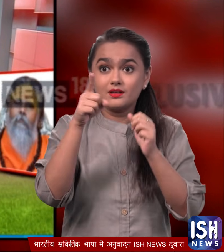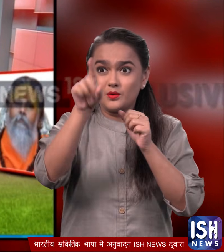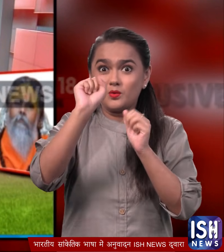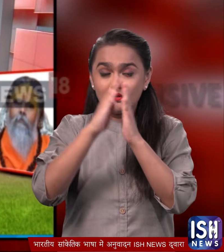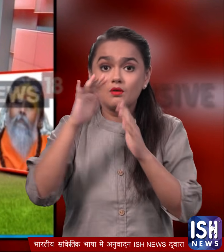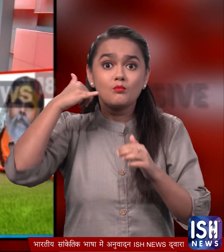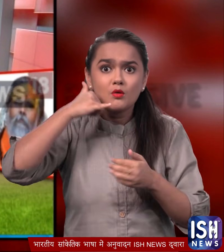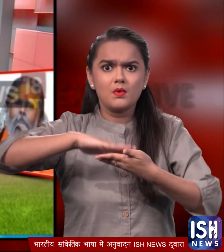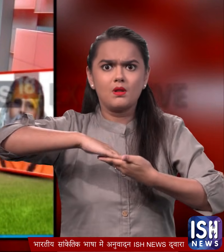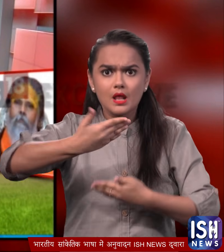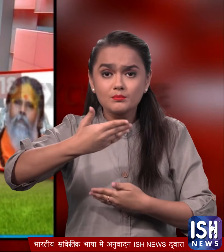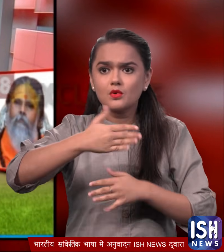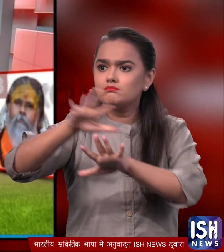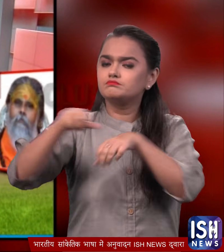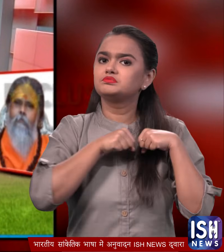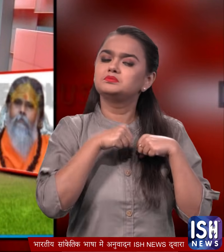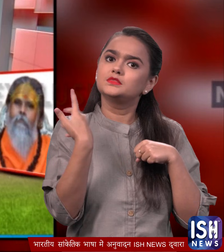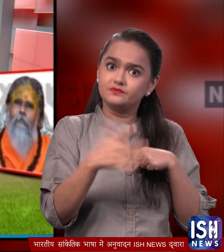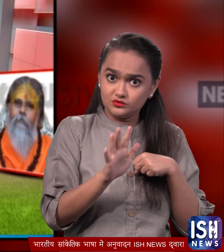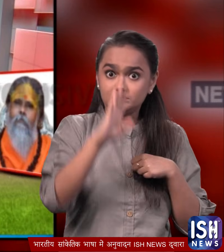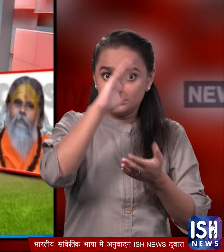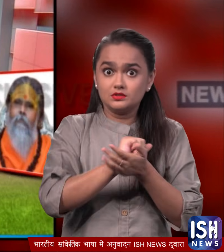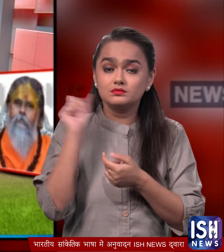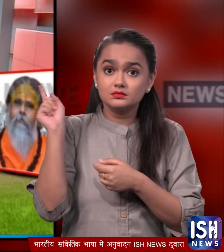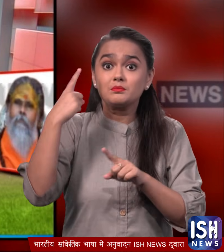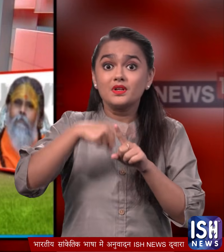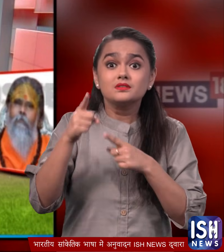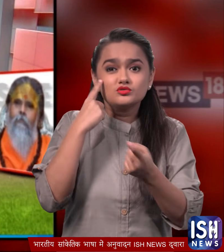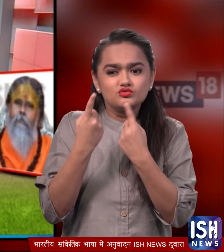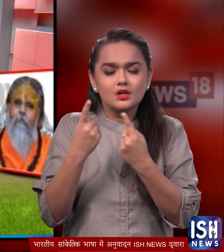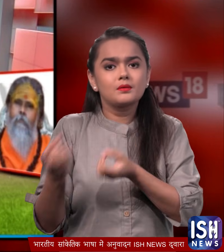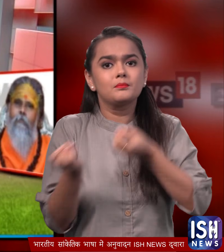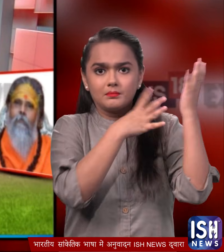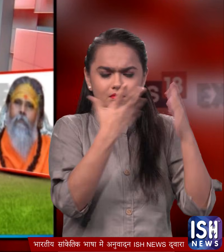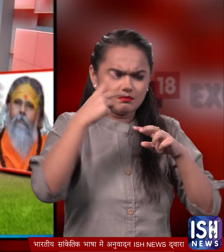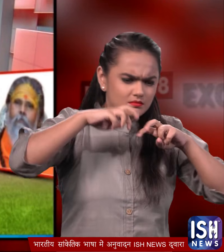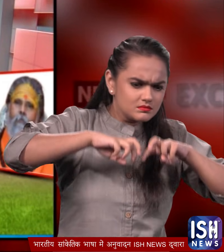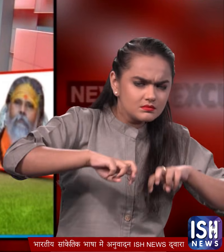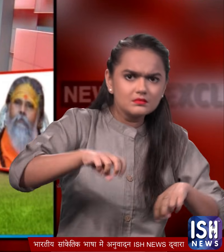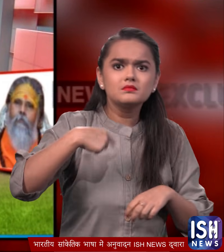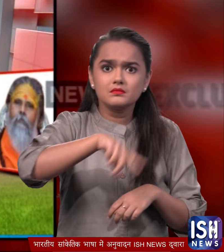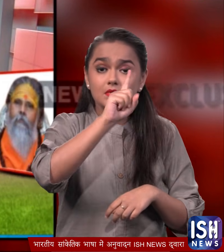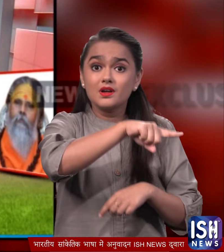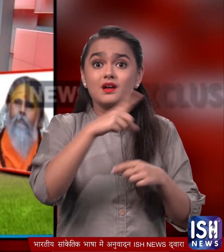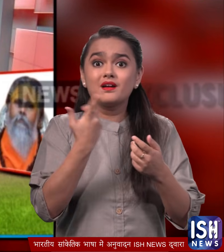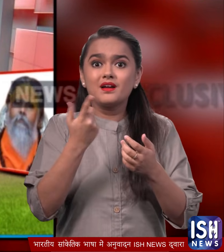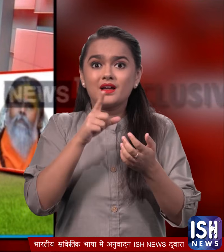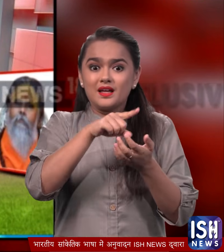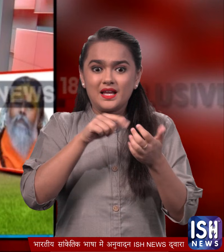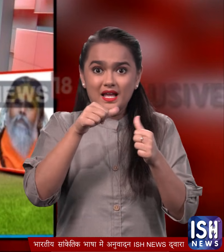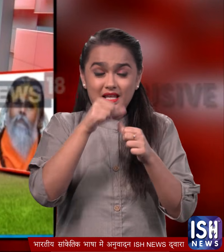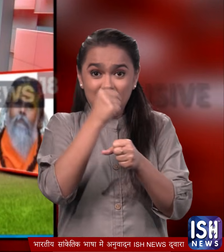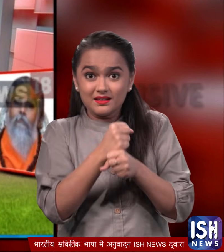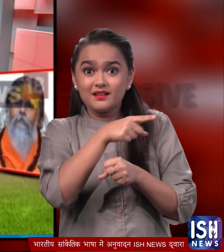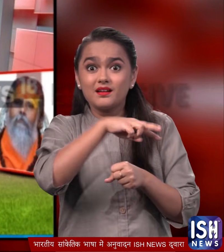उनका मोबाइल, लैपटॉप जब्त कर चुकी है और उन्हें फोरेंसिक जांच के लिए भेजा है। इस मामले में नरेंद्र गिरी के सुरक्षा गार्ड और